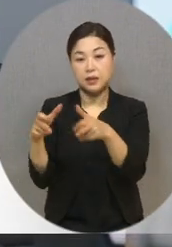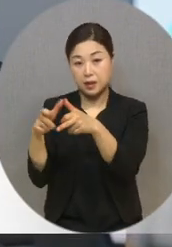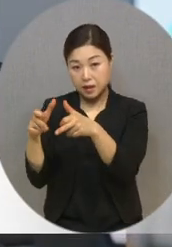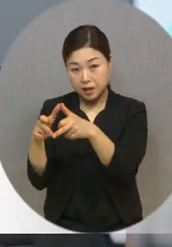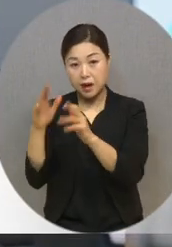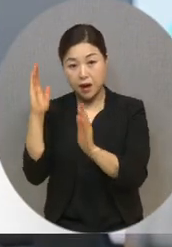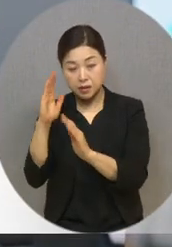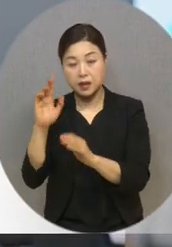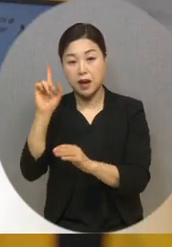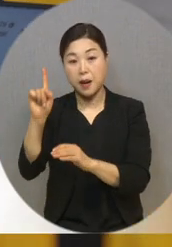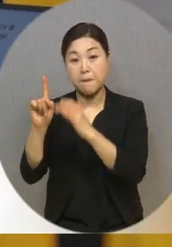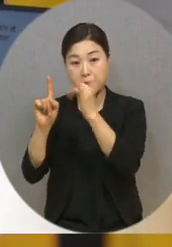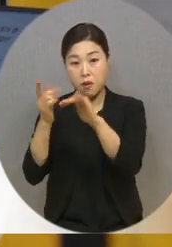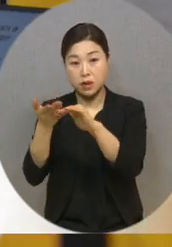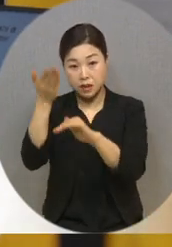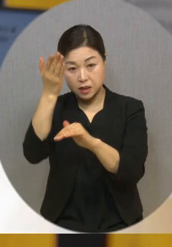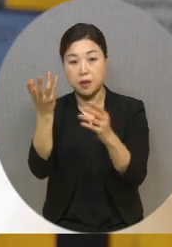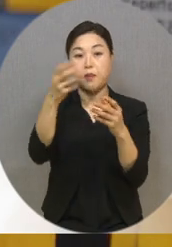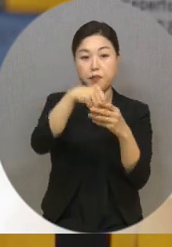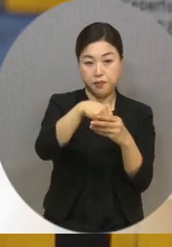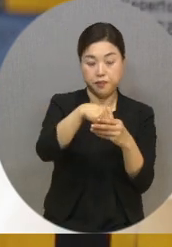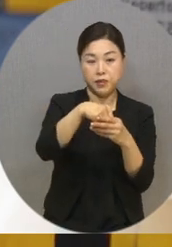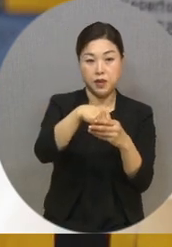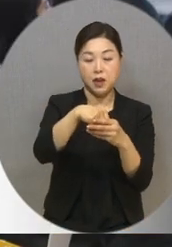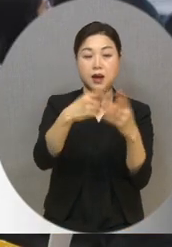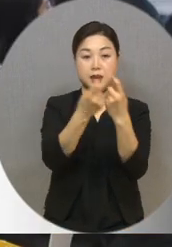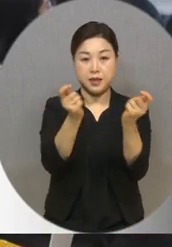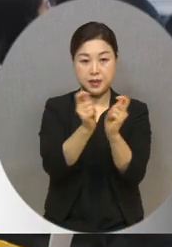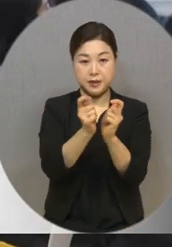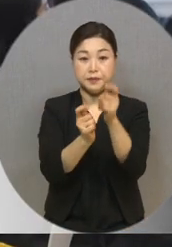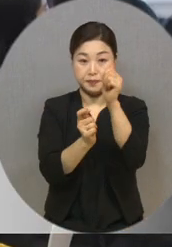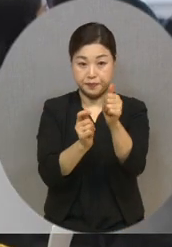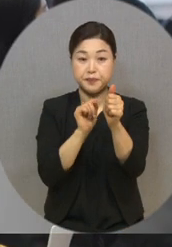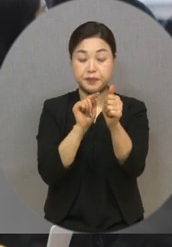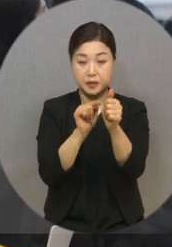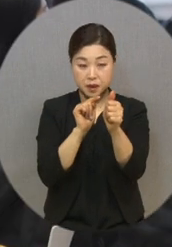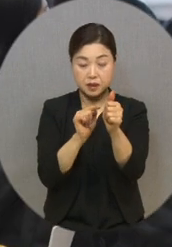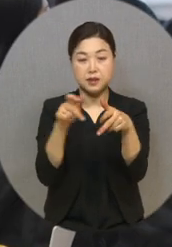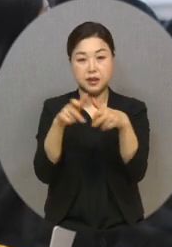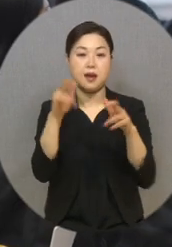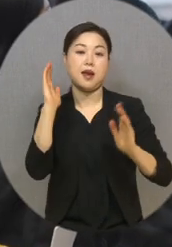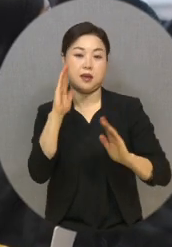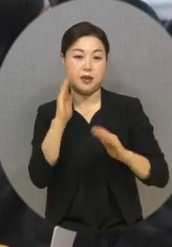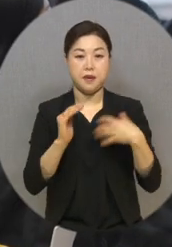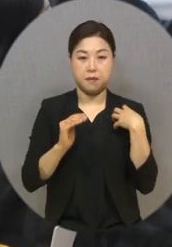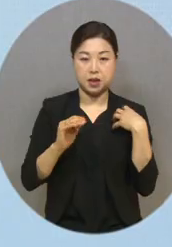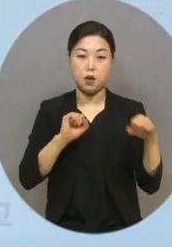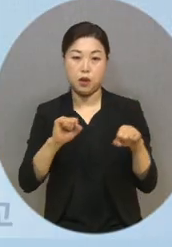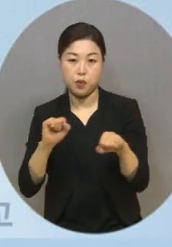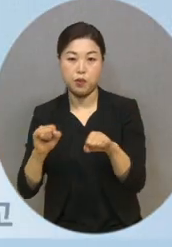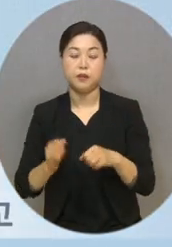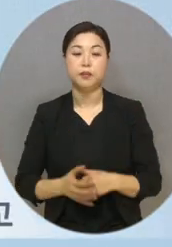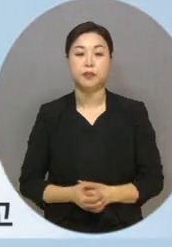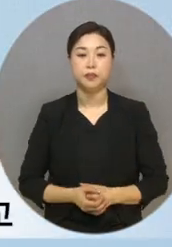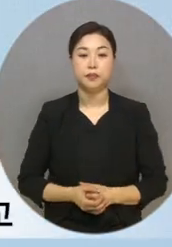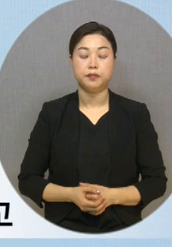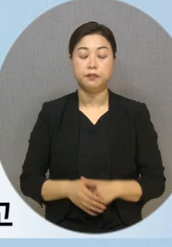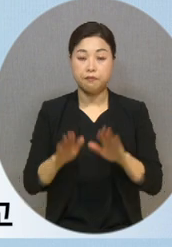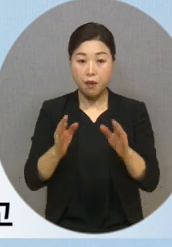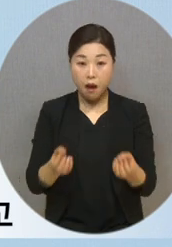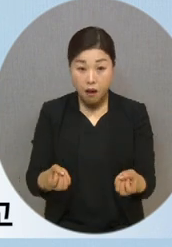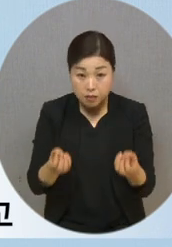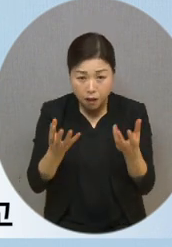학생이 1명 이상 포함되어야 하며 팀장은 장애 학생이 맡아 활동의 중심에서 참여합니다. 이 행사는